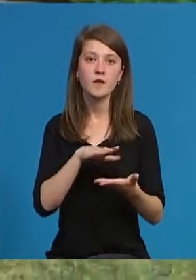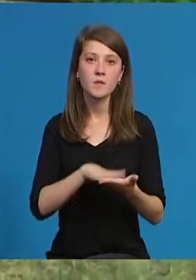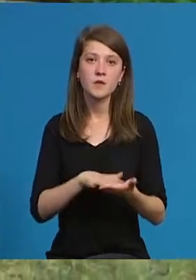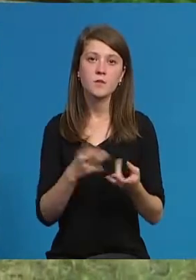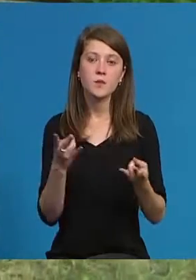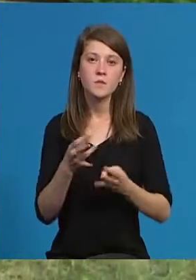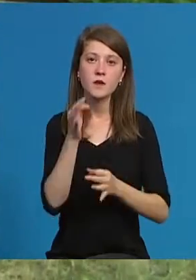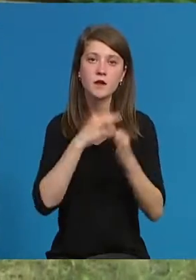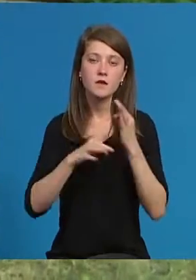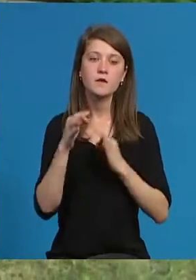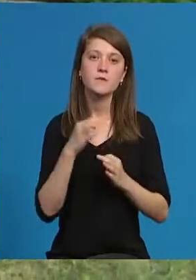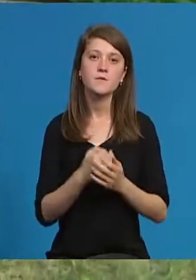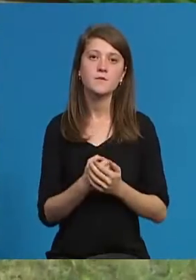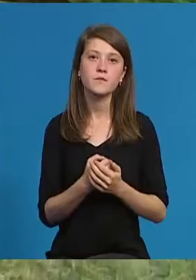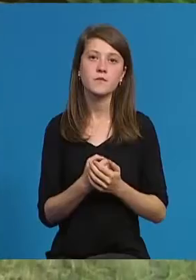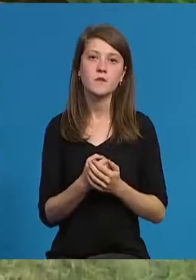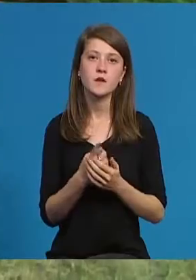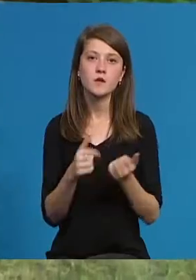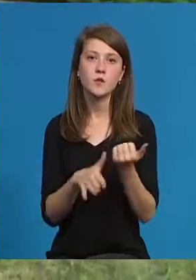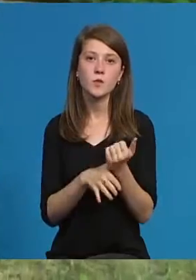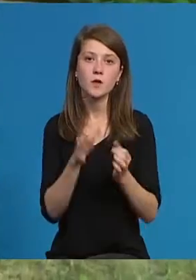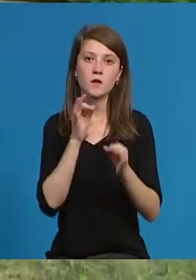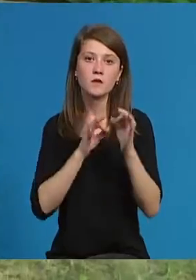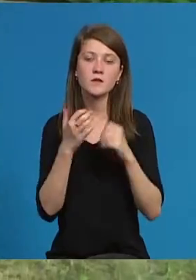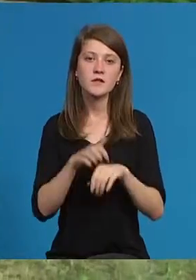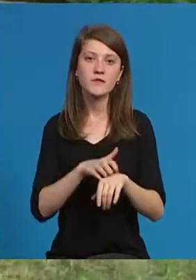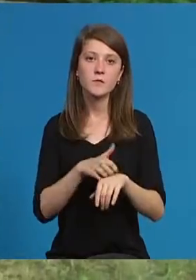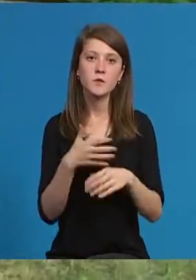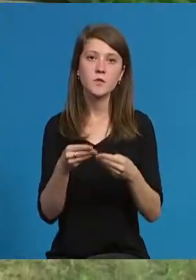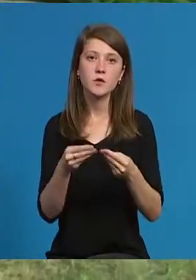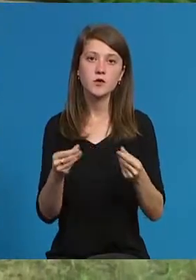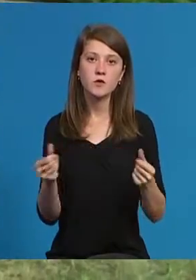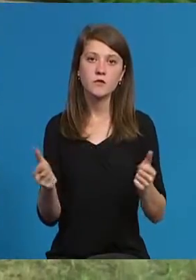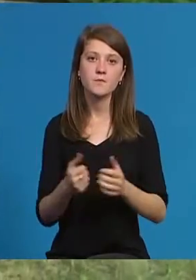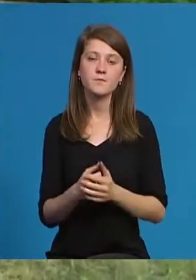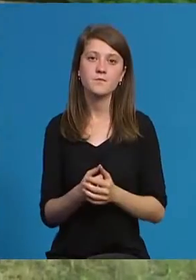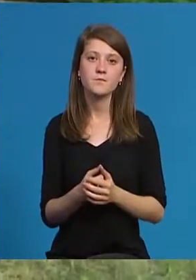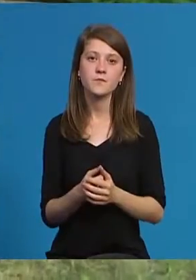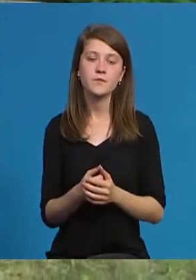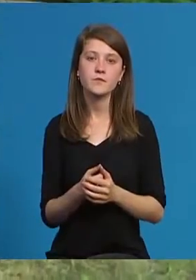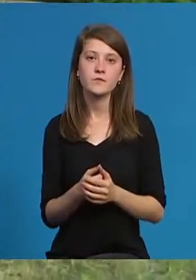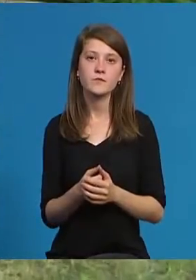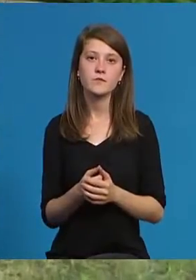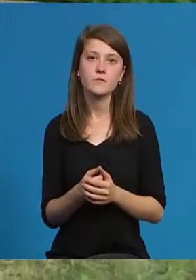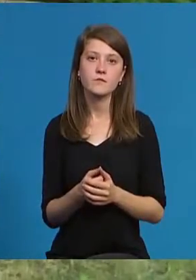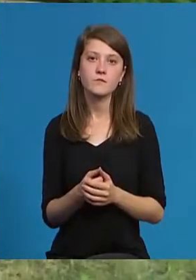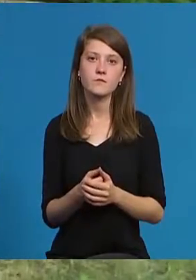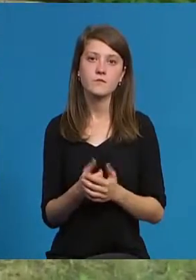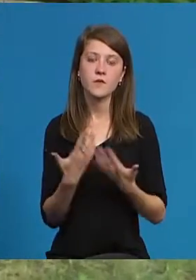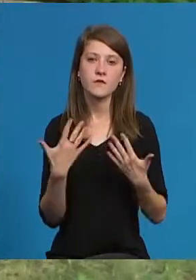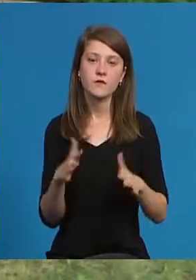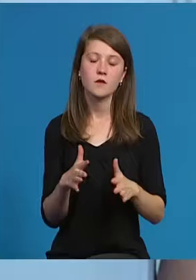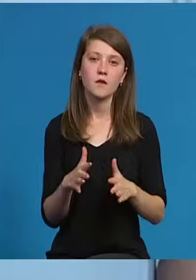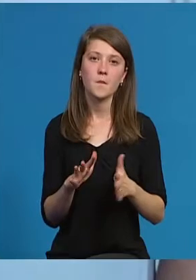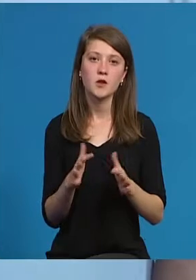і завдяки цим лікам, ось по факту свербіж майже зразу прийшов. і вже майже